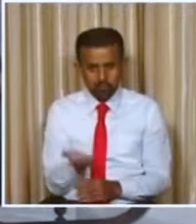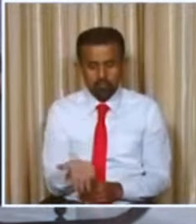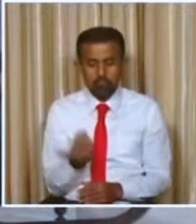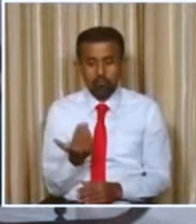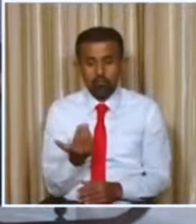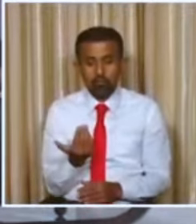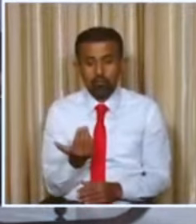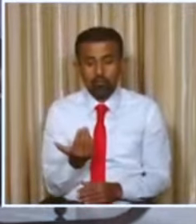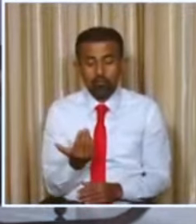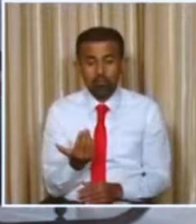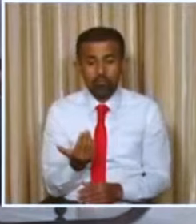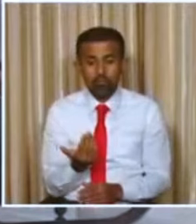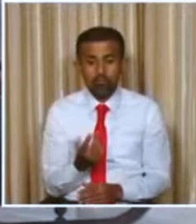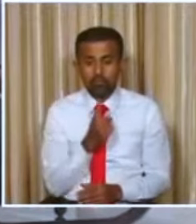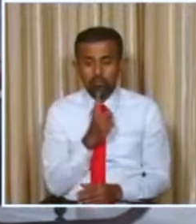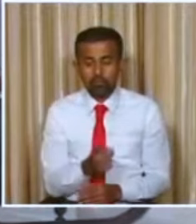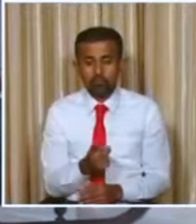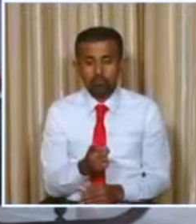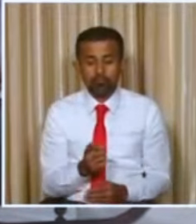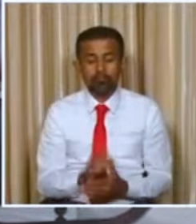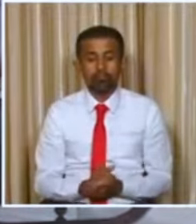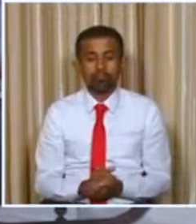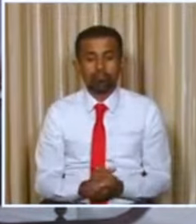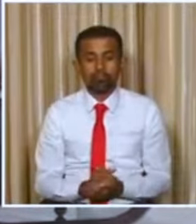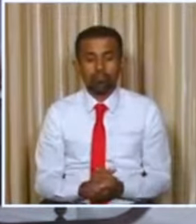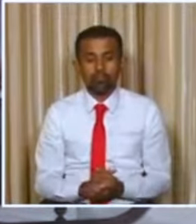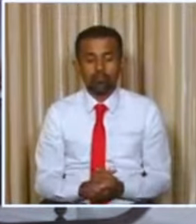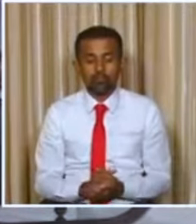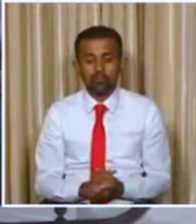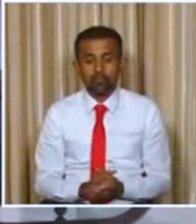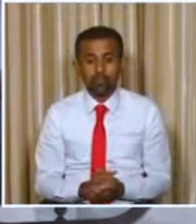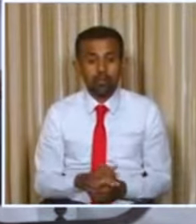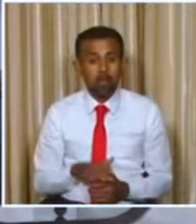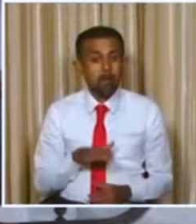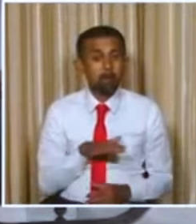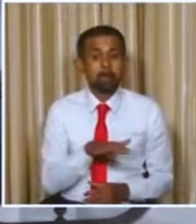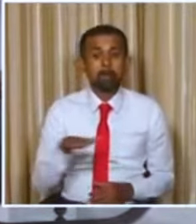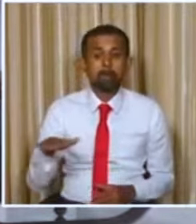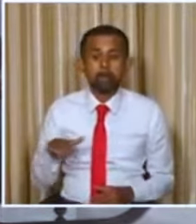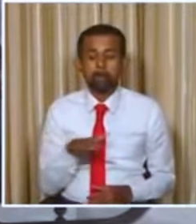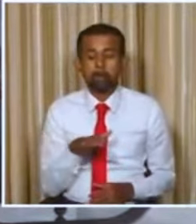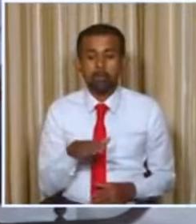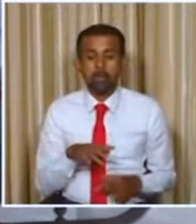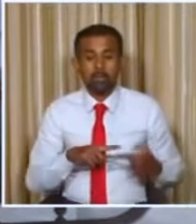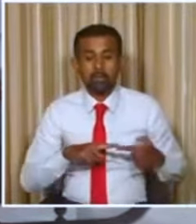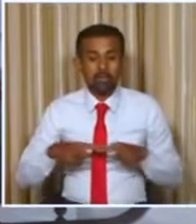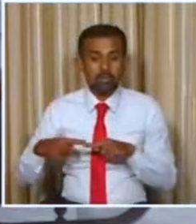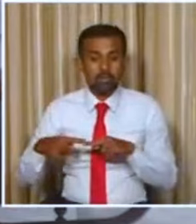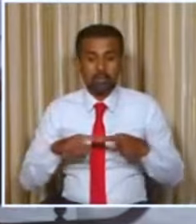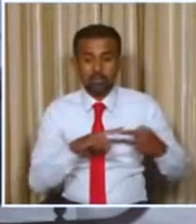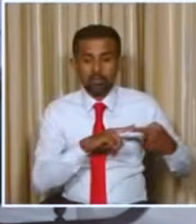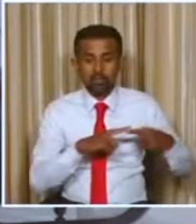பூகோள ஆதிக்கத்துக்கு போட்டிக்குள் சிக்கியிருக்கிற இந்த நாட்டை ஒரு அமைதியான ஒரு பூங்காவாக மாற்றி இந்த